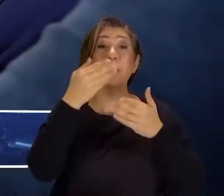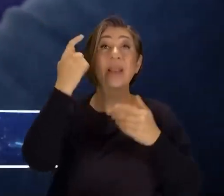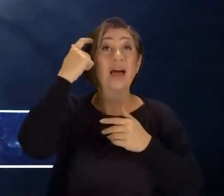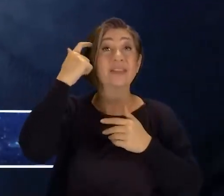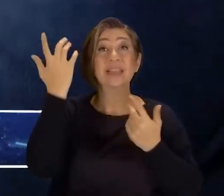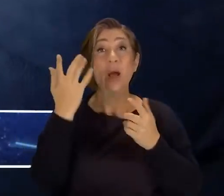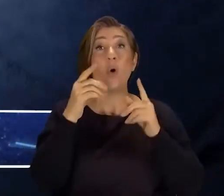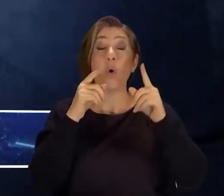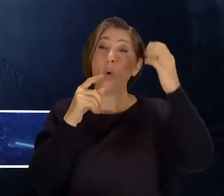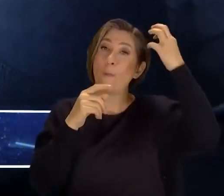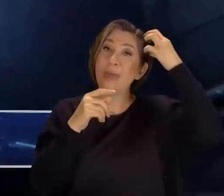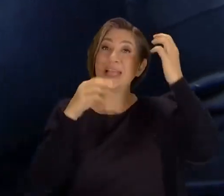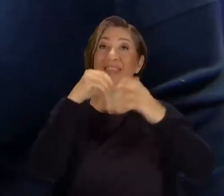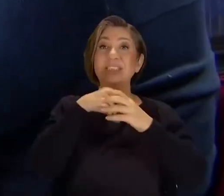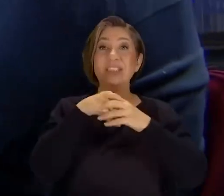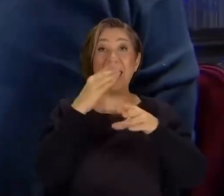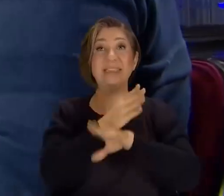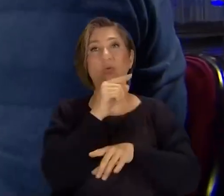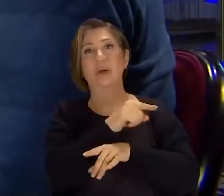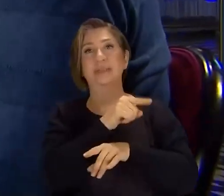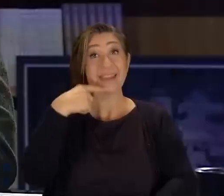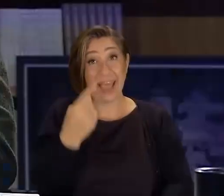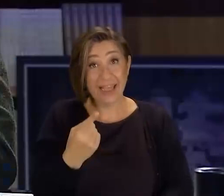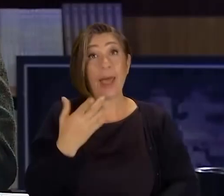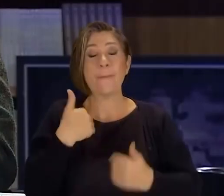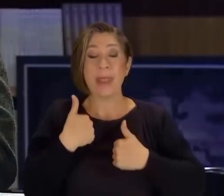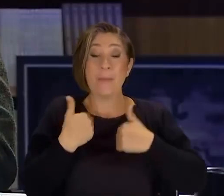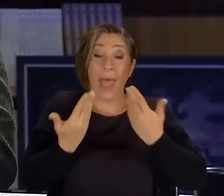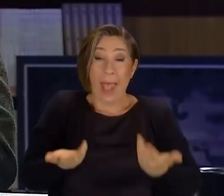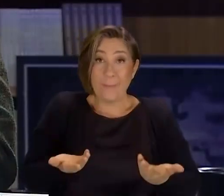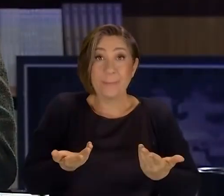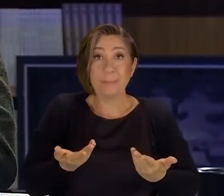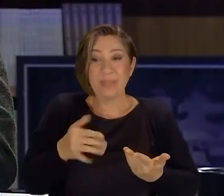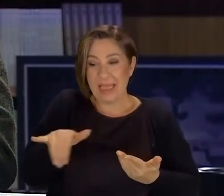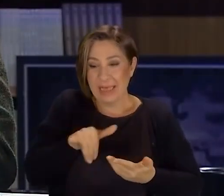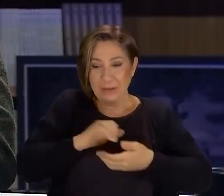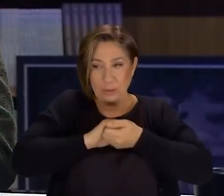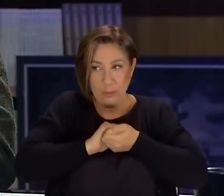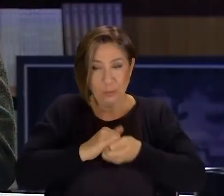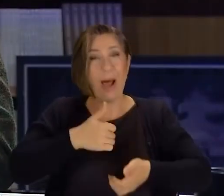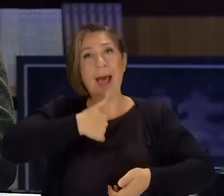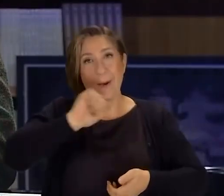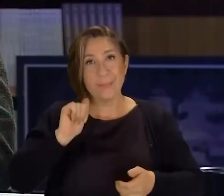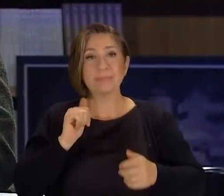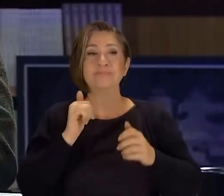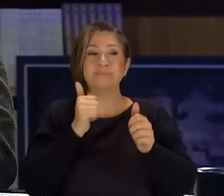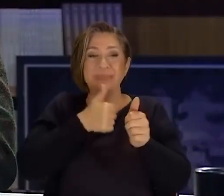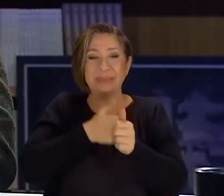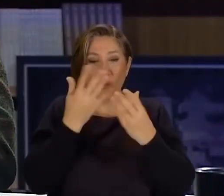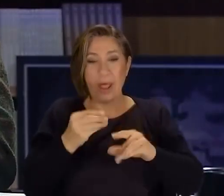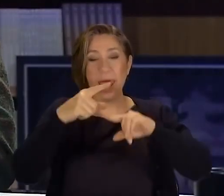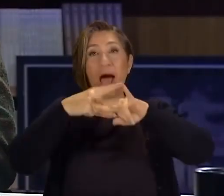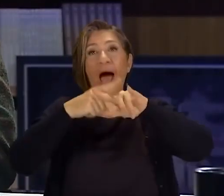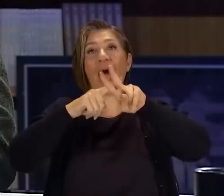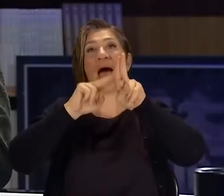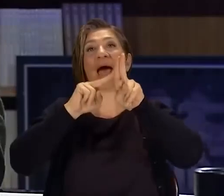hafıza İsviçre o hipokampusta falan giden kısım esas Orası benim hem yakın dostum Abim ve mentorum gibi